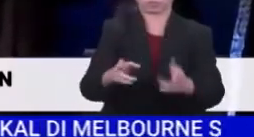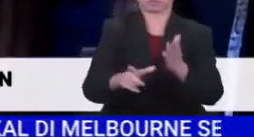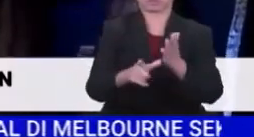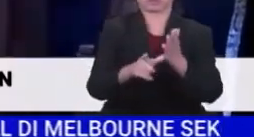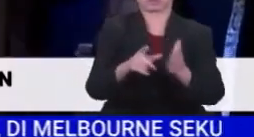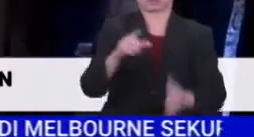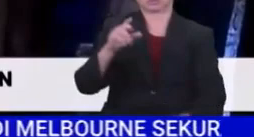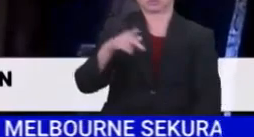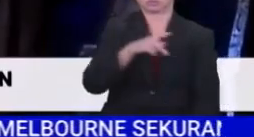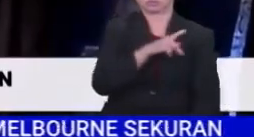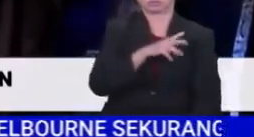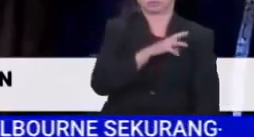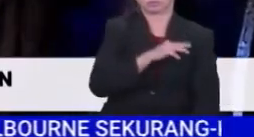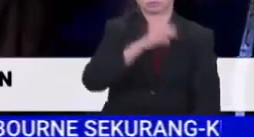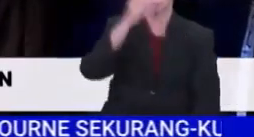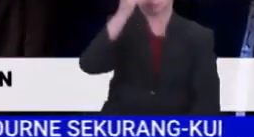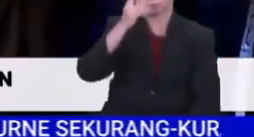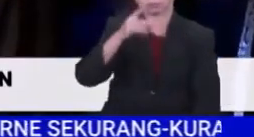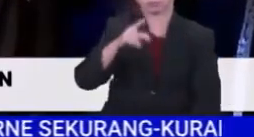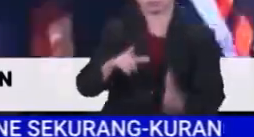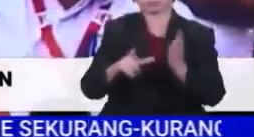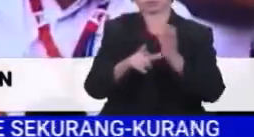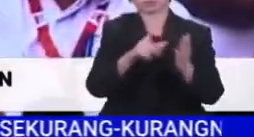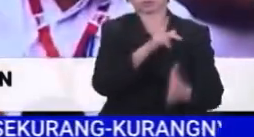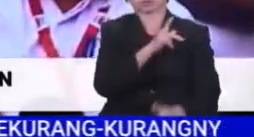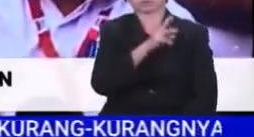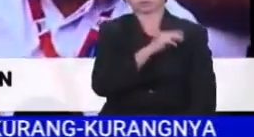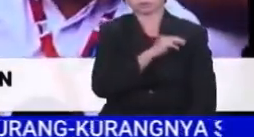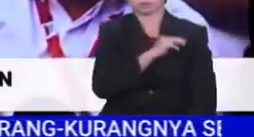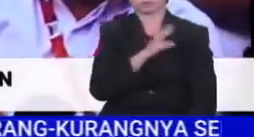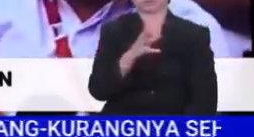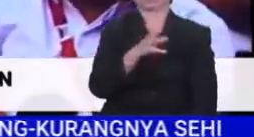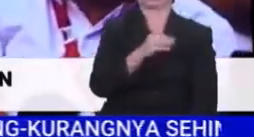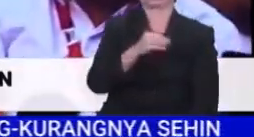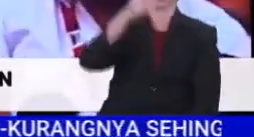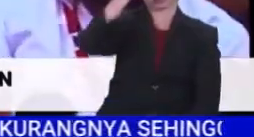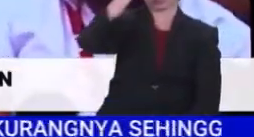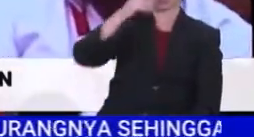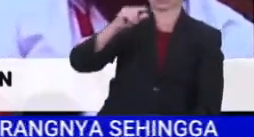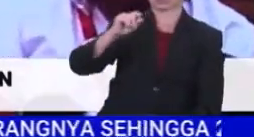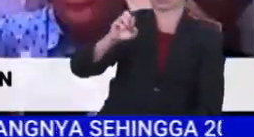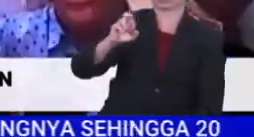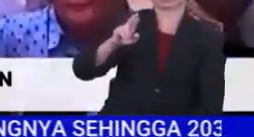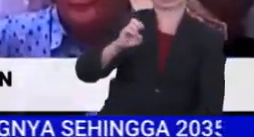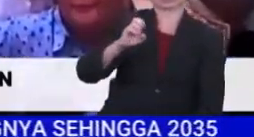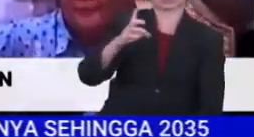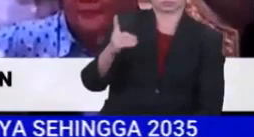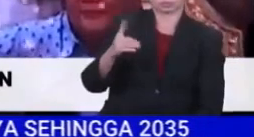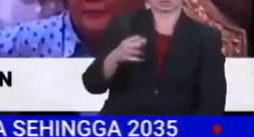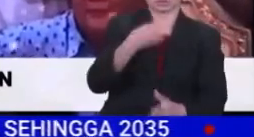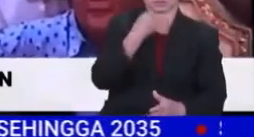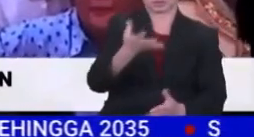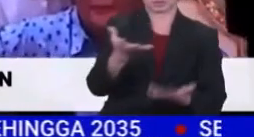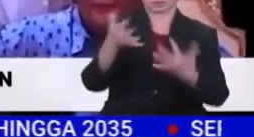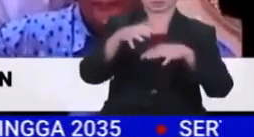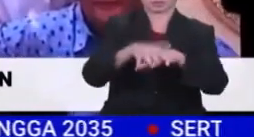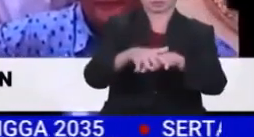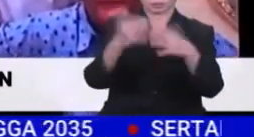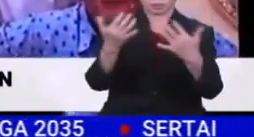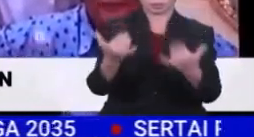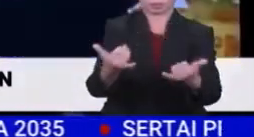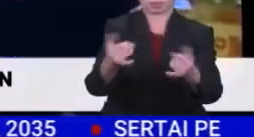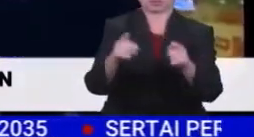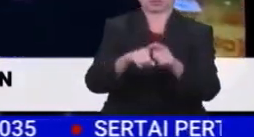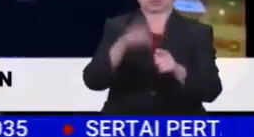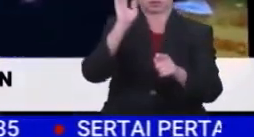timbalan Premier Ratu Amanda gelas UGM Hai sementara itu udah togel juga memaklumkan perhimpunan PBB kali ini